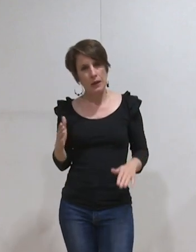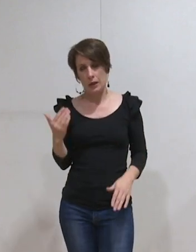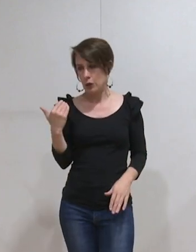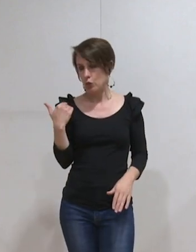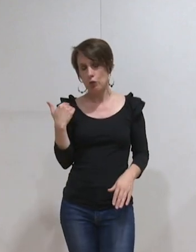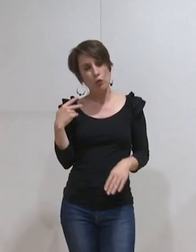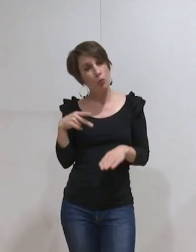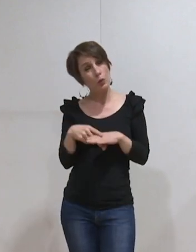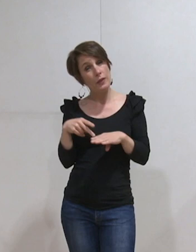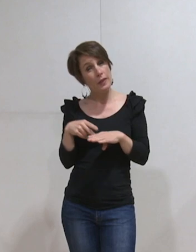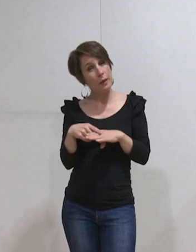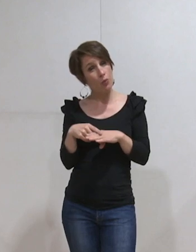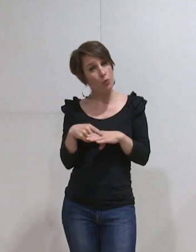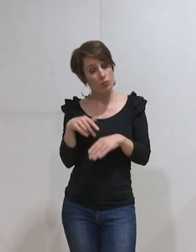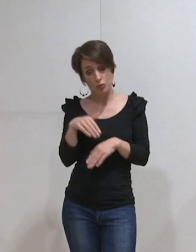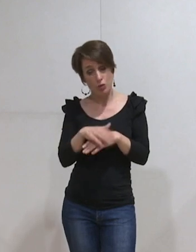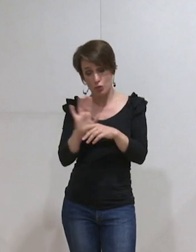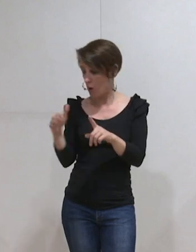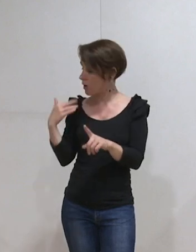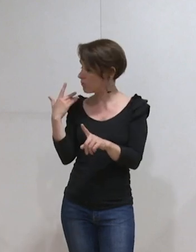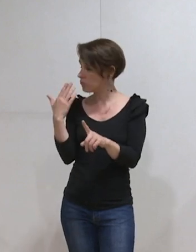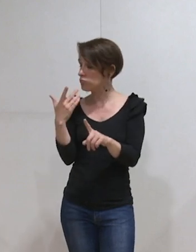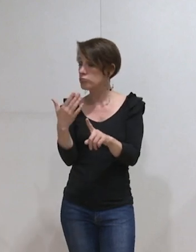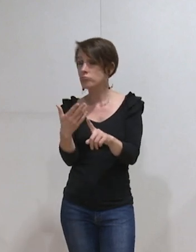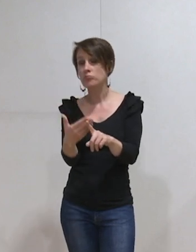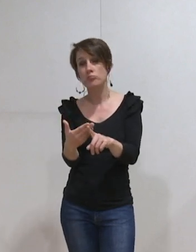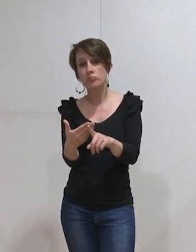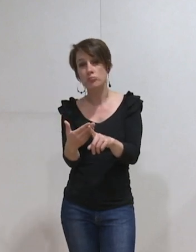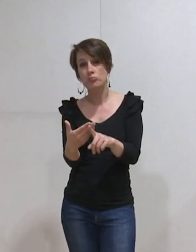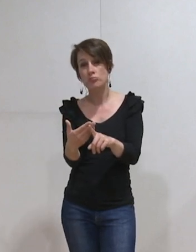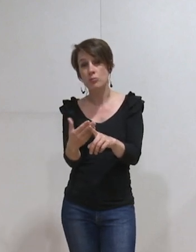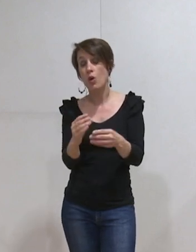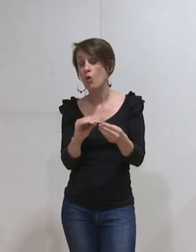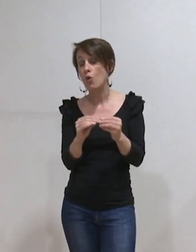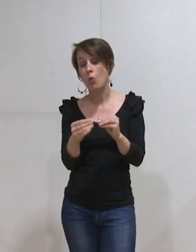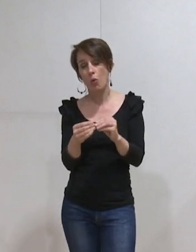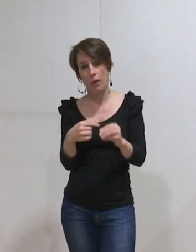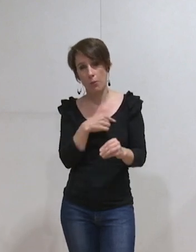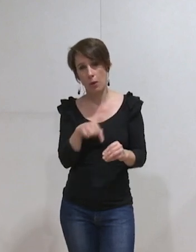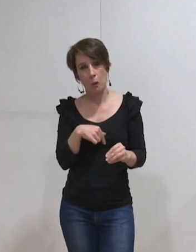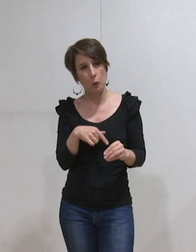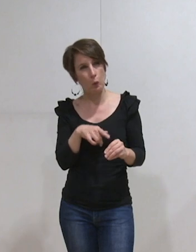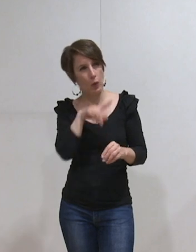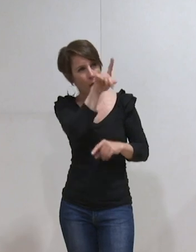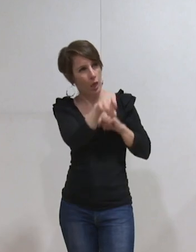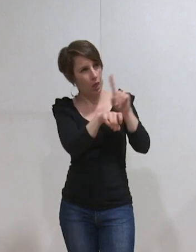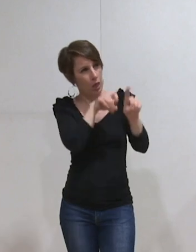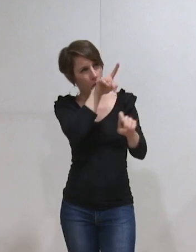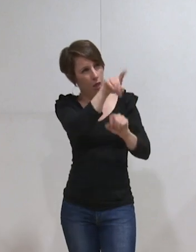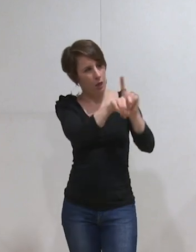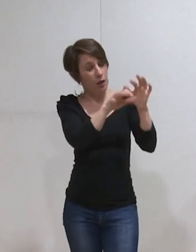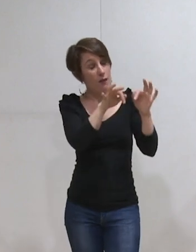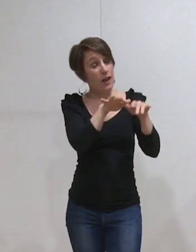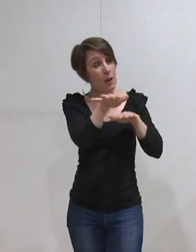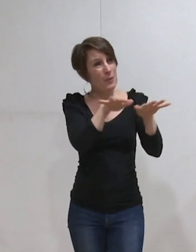soirée c'est bien votre méthode de travail qui est interrogée votre méthode de travail qui